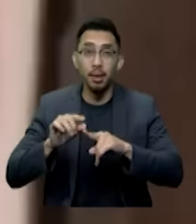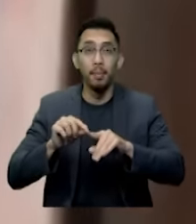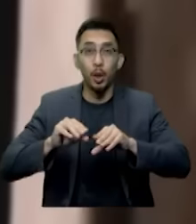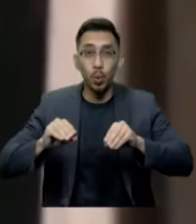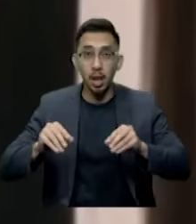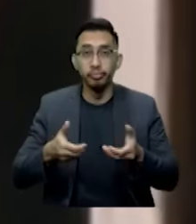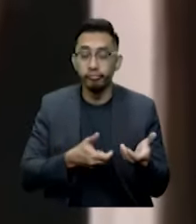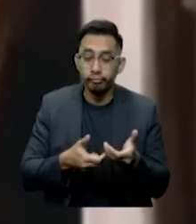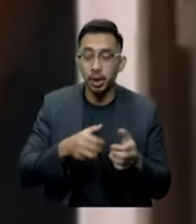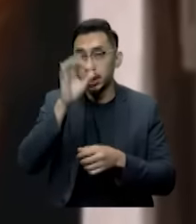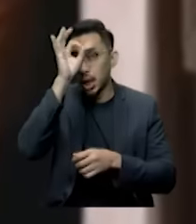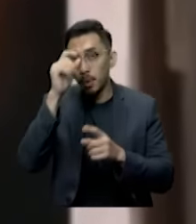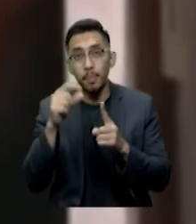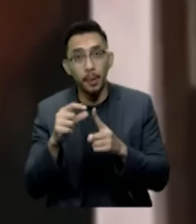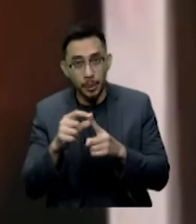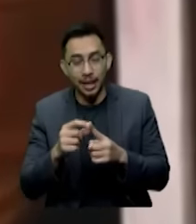PP.